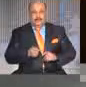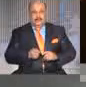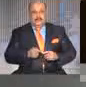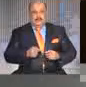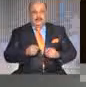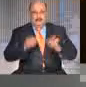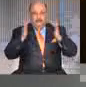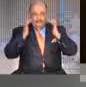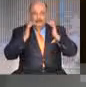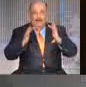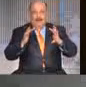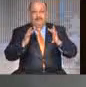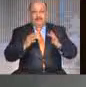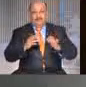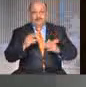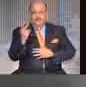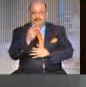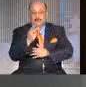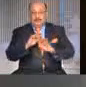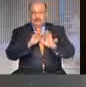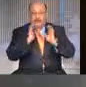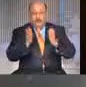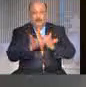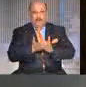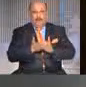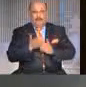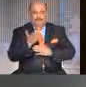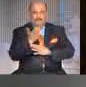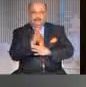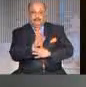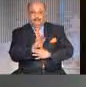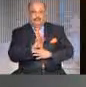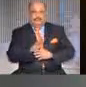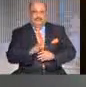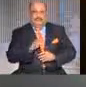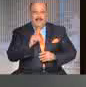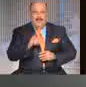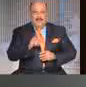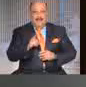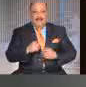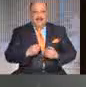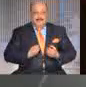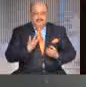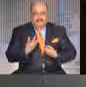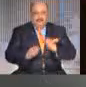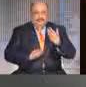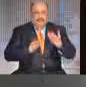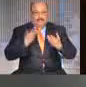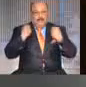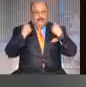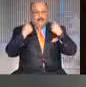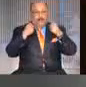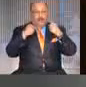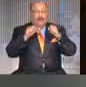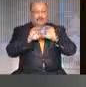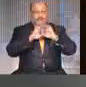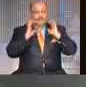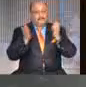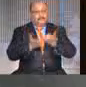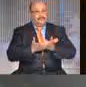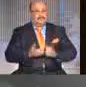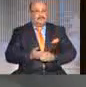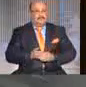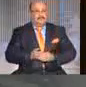تكون حققت خطوة كبيرة نحو أهداف الثورة اللي هي الحرية، واللي هي العدالة، واللي هي وضع